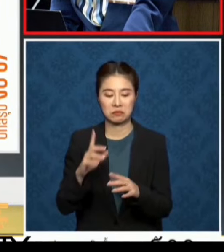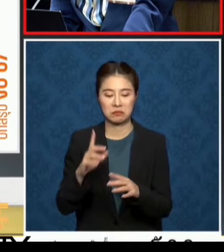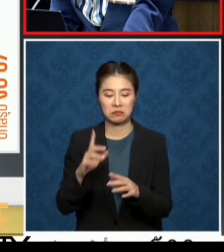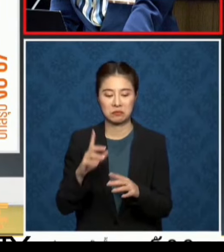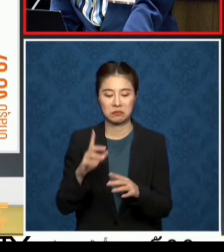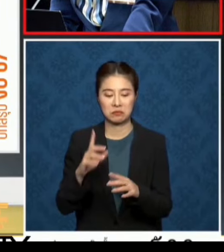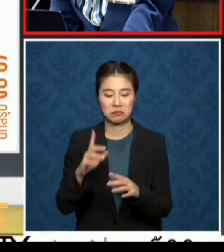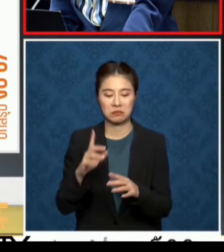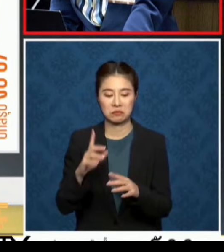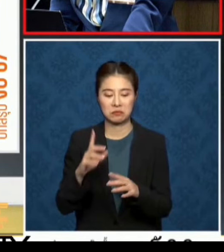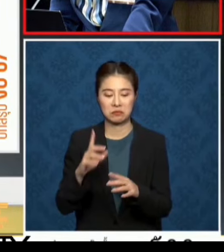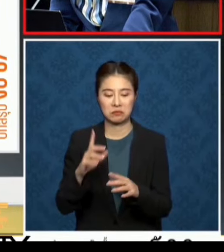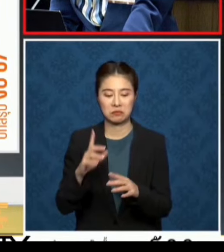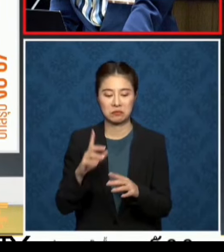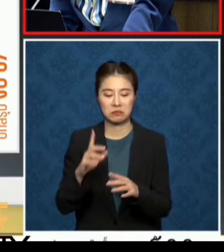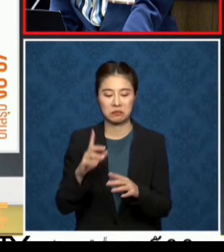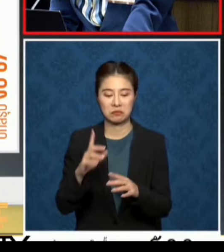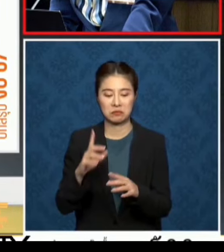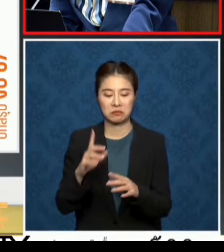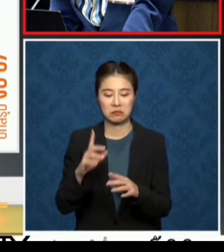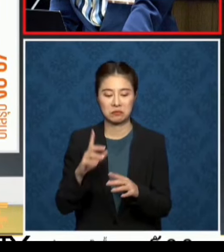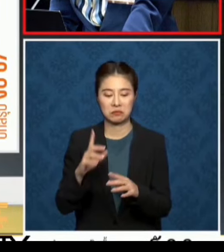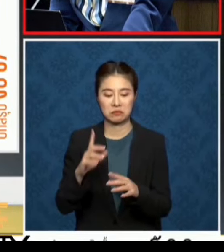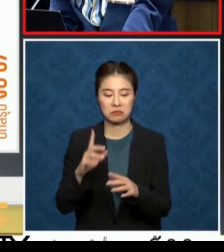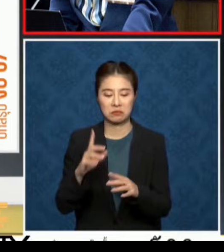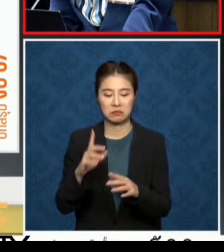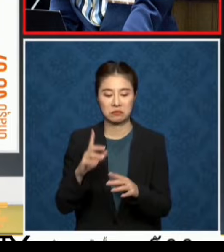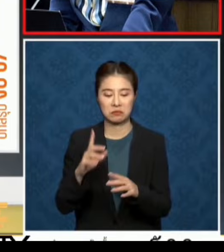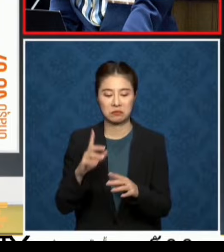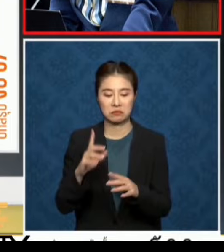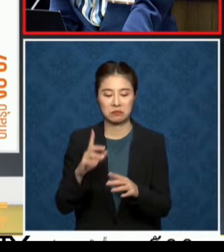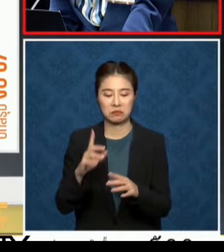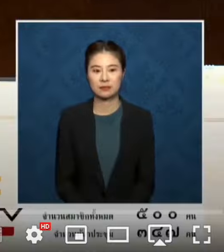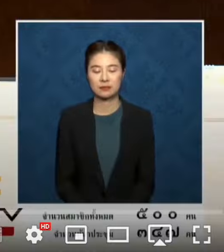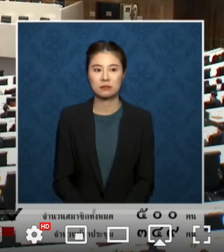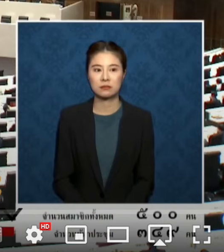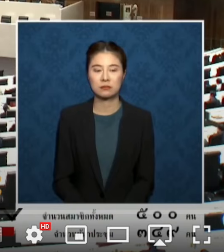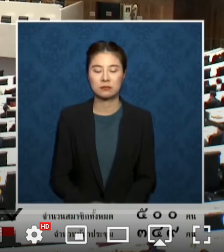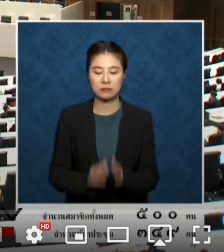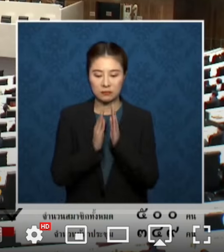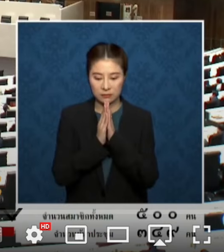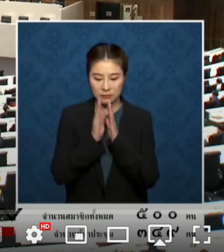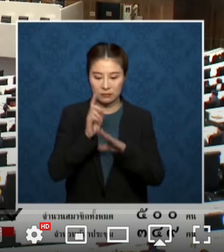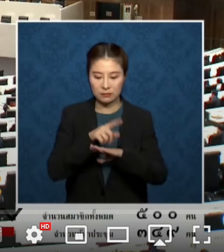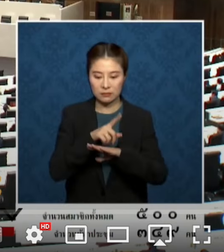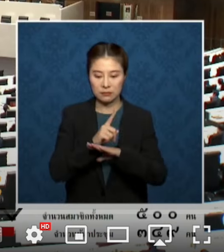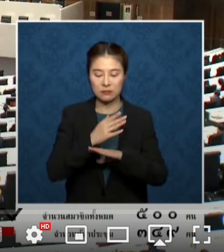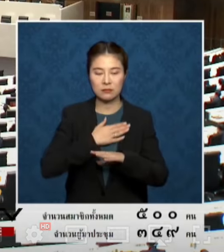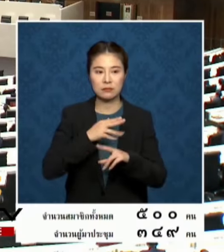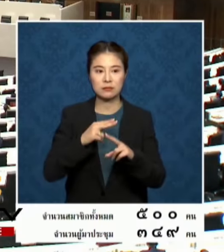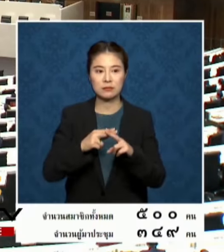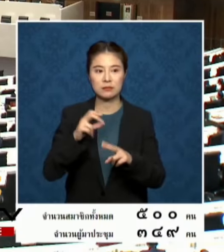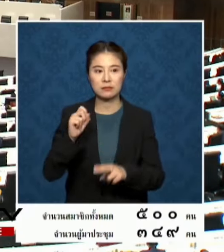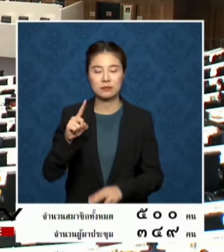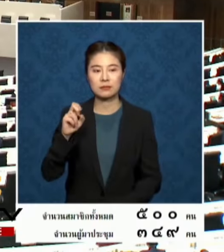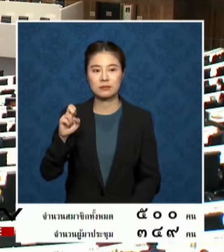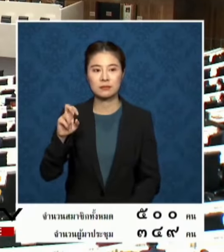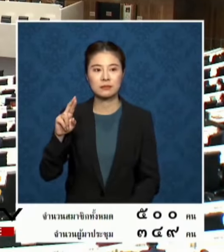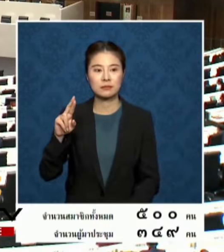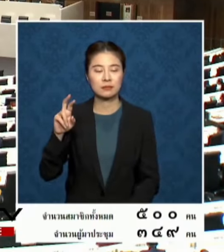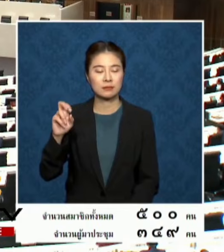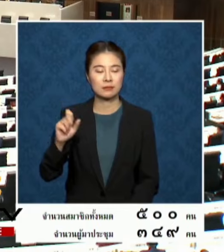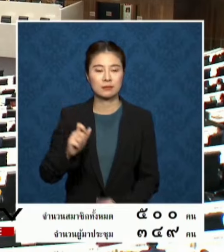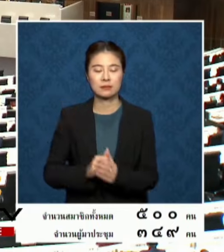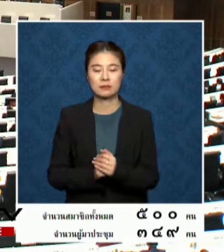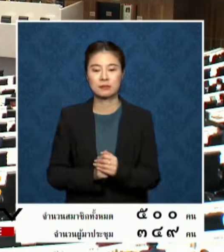นะครับวันนี้คัดมาให้แบบเต็มๆเลยนะครับ ทานค่ะสิริกัญญาตันสกุลผู้ประธานราษฎ